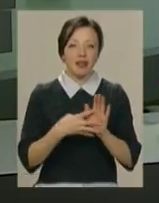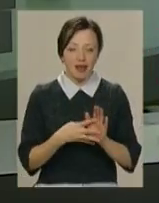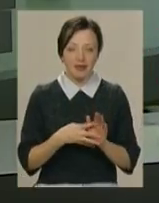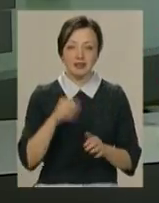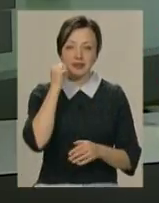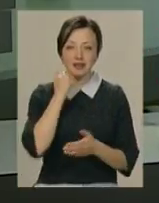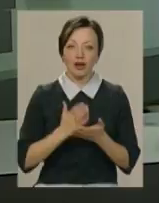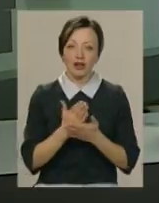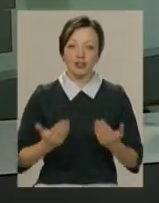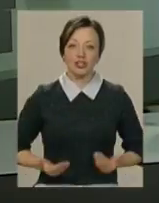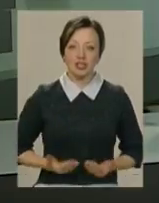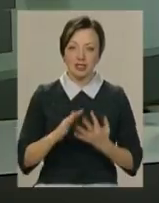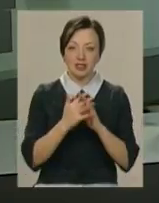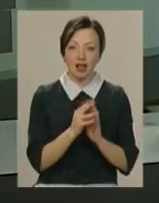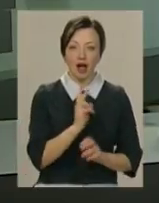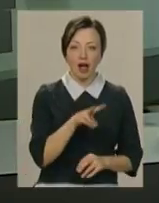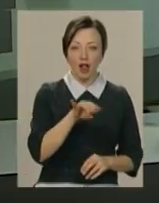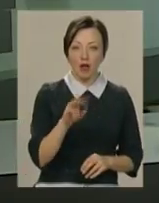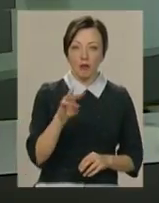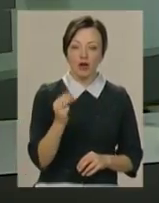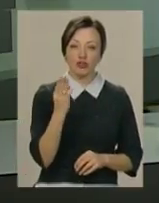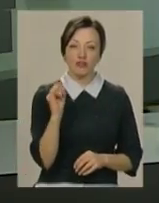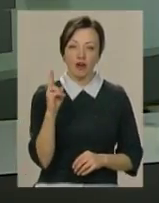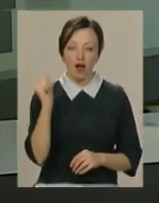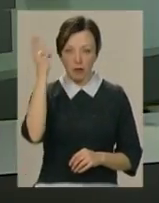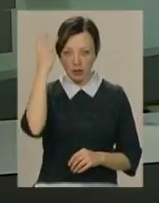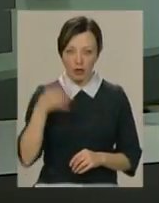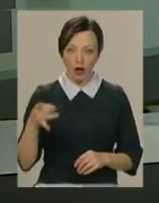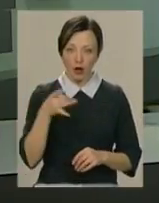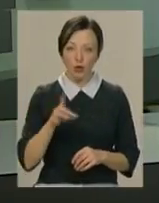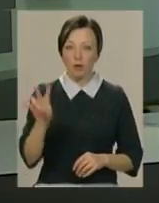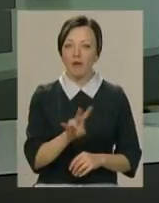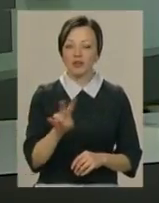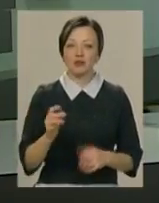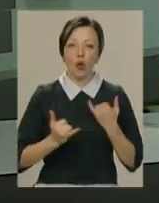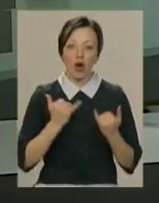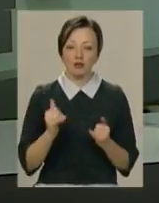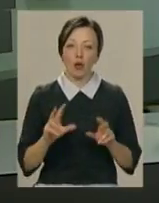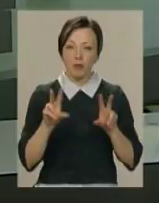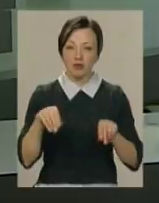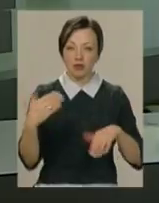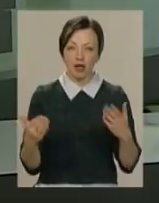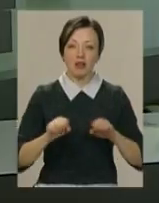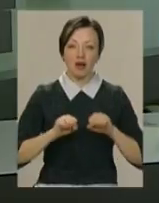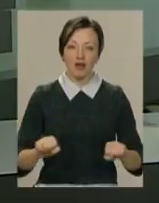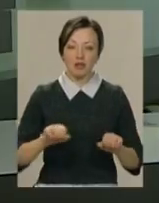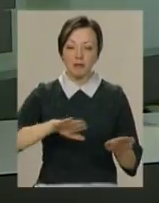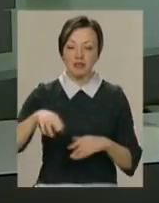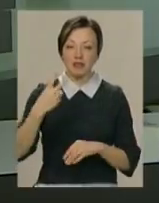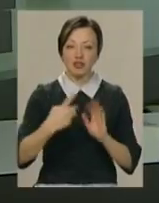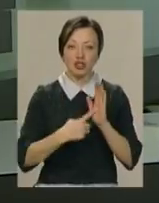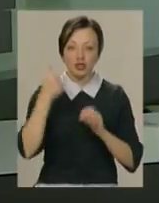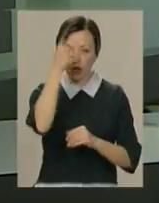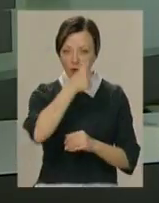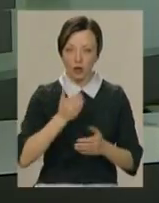Старожил села Климашівка Хмельницького району повінчався із коханою. Дати обітниці одне одному наважилися після